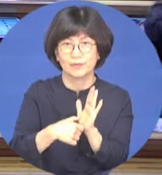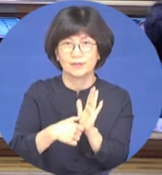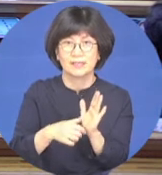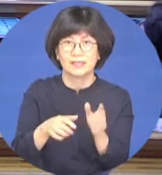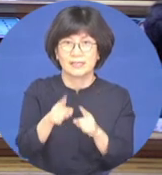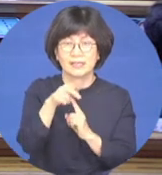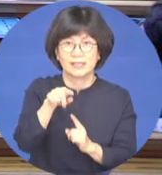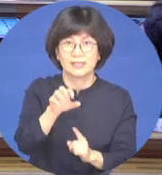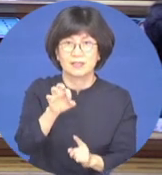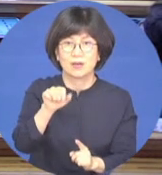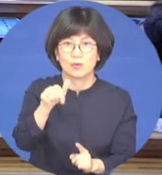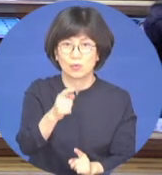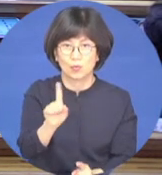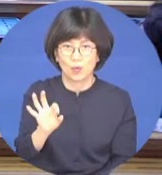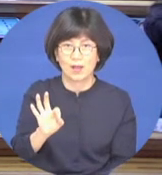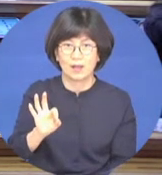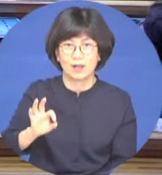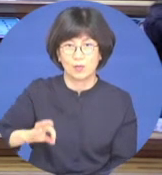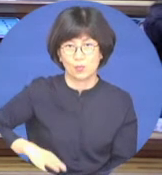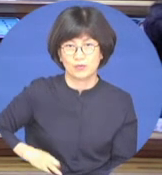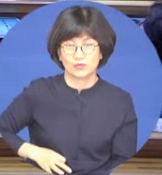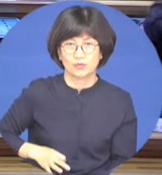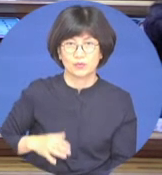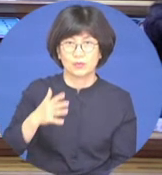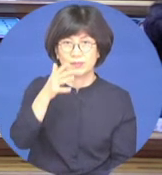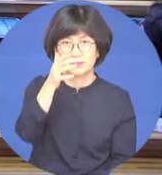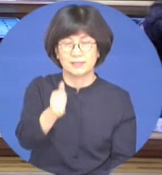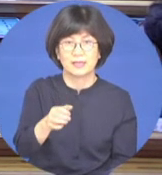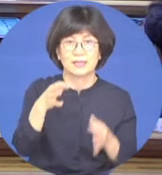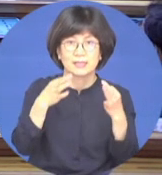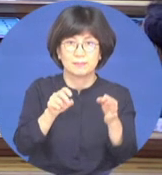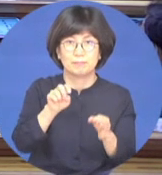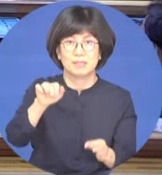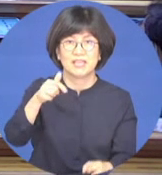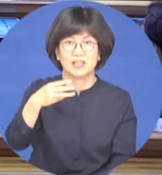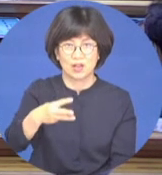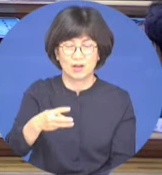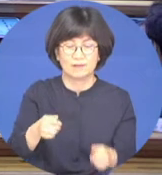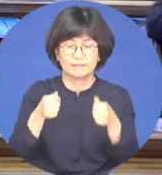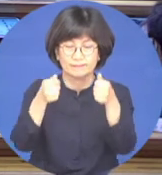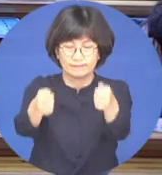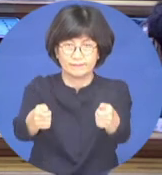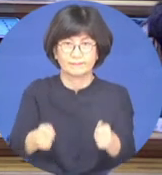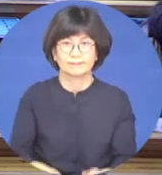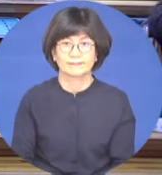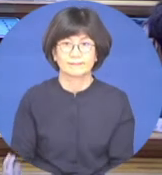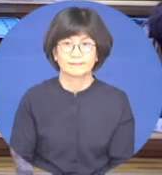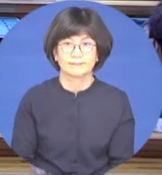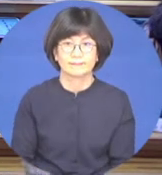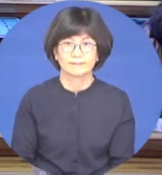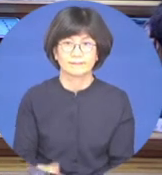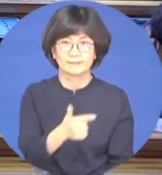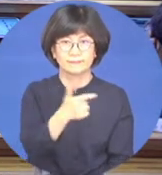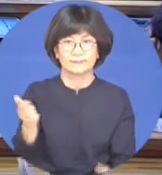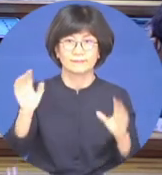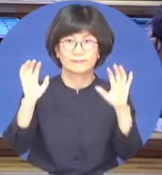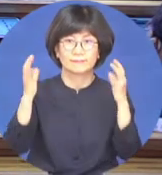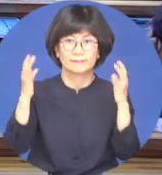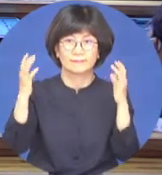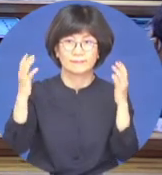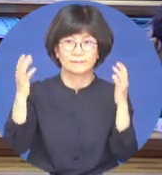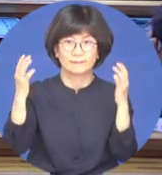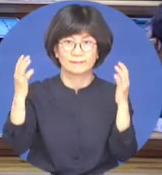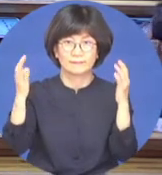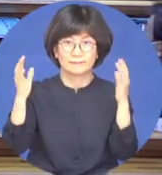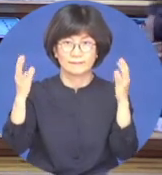이성화 원주 LMTC 원장 김미열 대독했습니다. 큰 박수로 축복해 주시기 바랍니다.